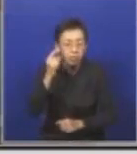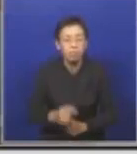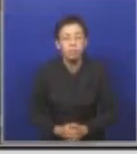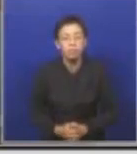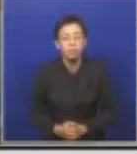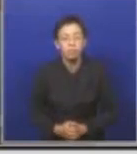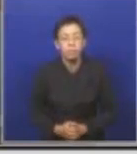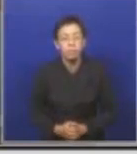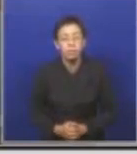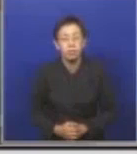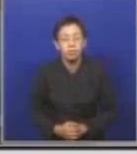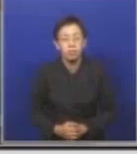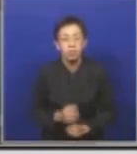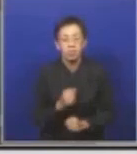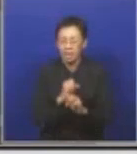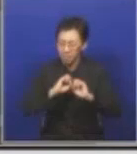แต่เพื่อความโปร่งใสผมเห็นด้วยนะครับที่จะให้มีการตั้งคณะกรรมาธิการวิสามัญเข้าไปช่วย